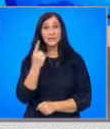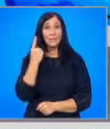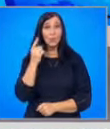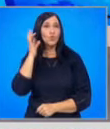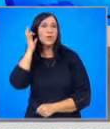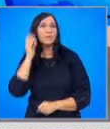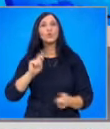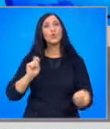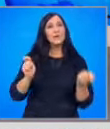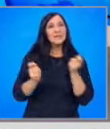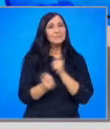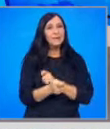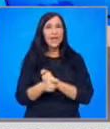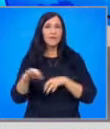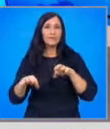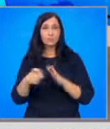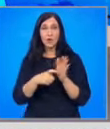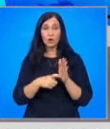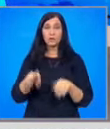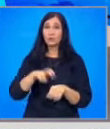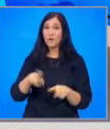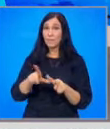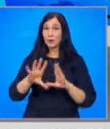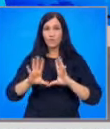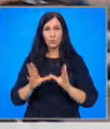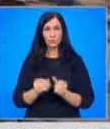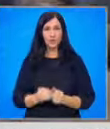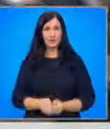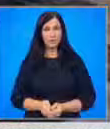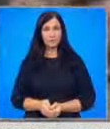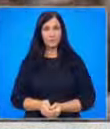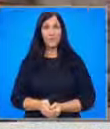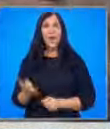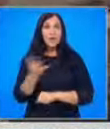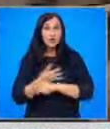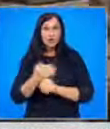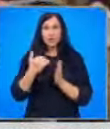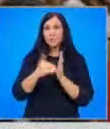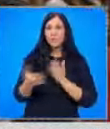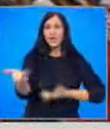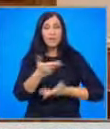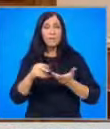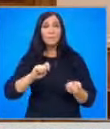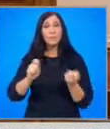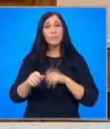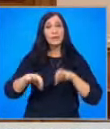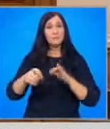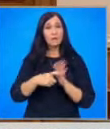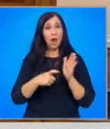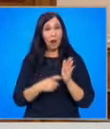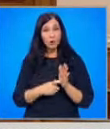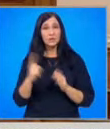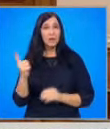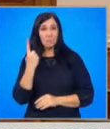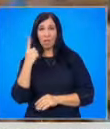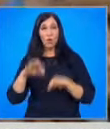името на измененията в изборния кодекс. Деси Маркова обобщава. 4 часа и половина дебат по промените в изборния кодекс и